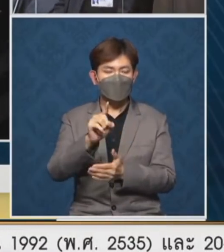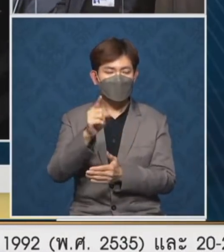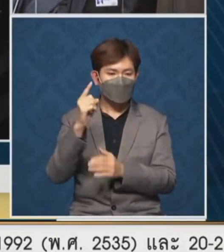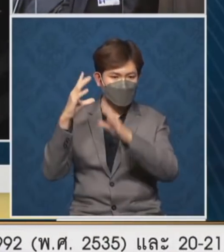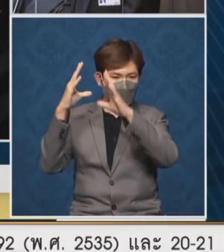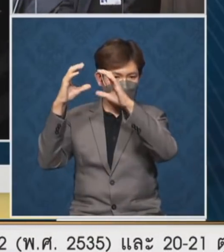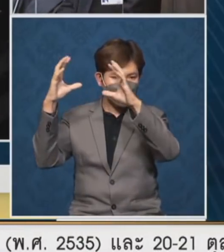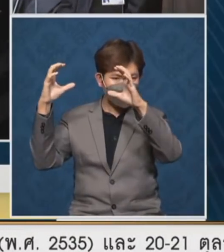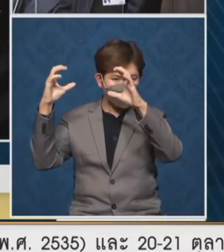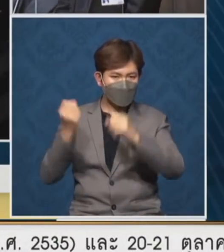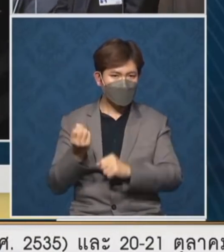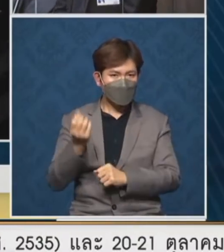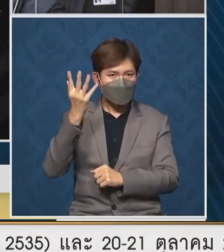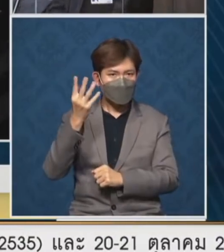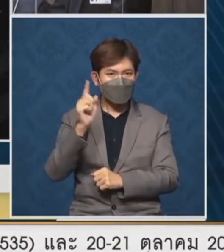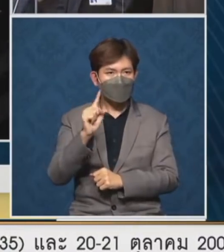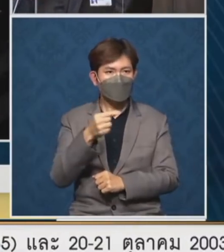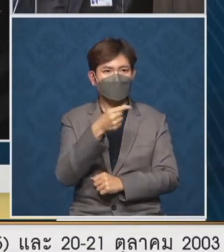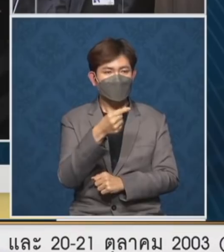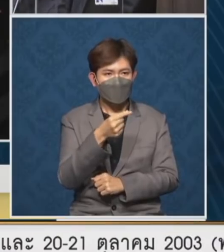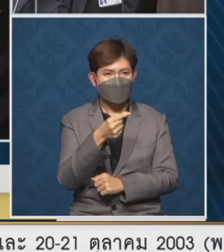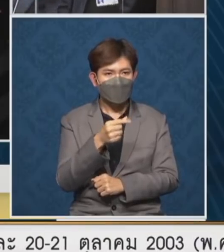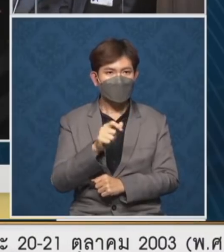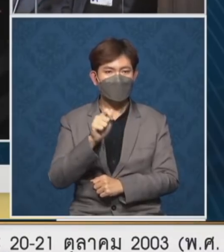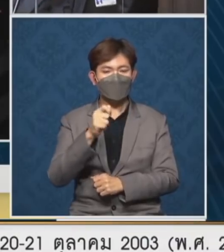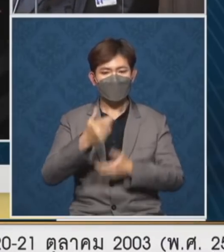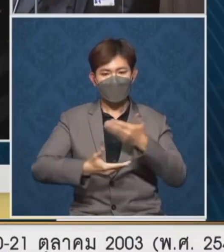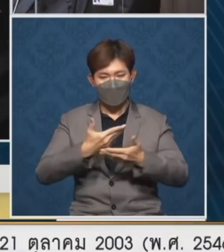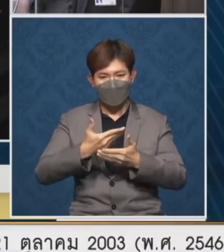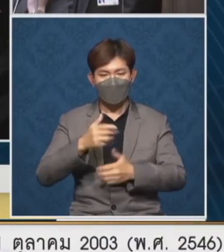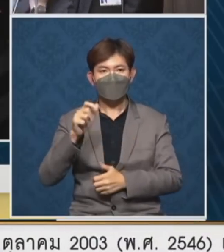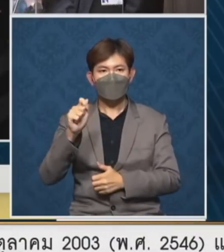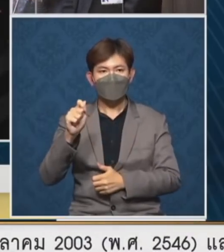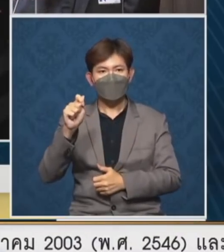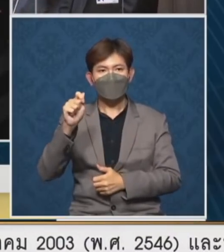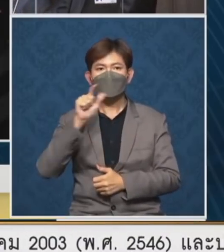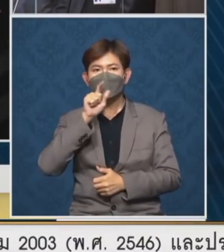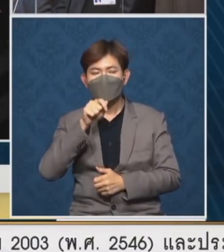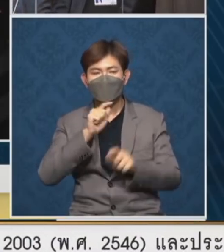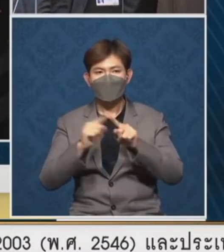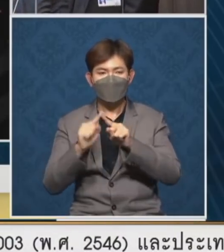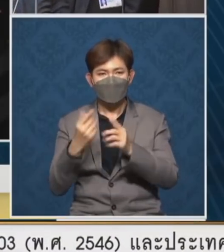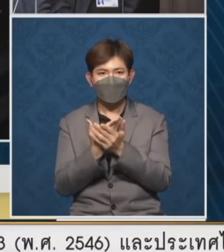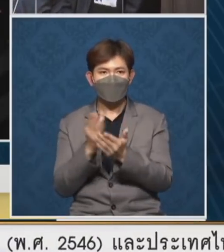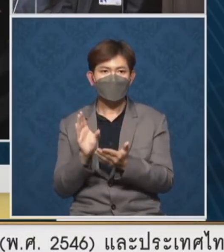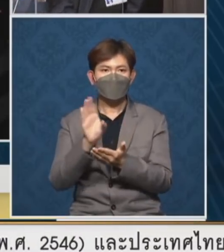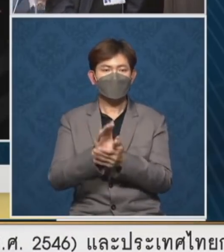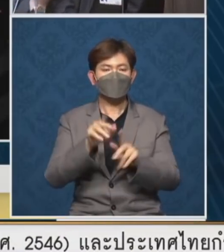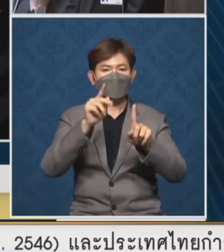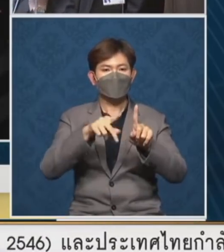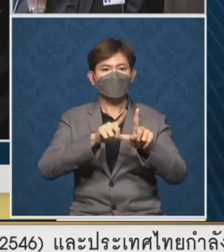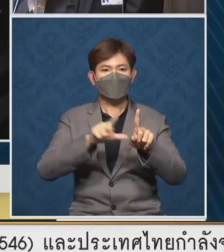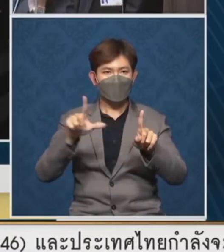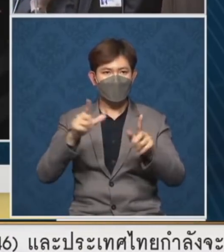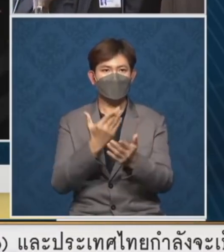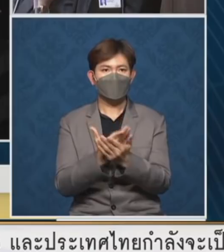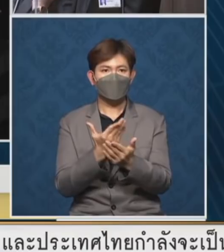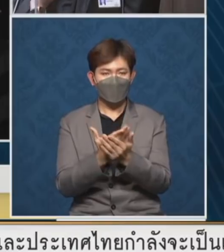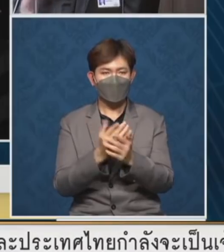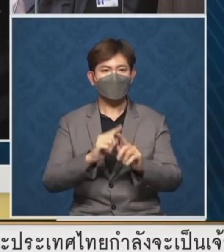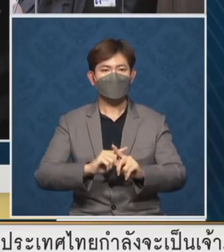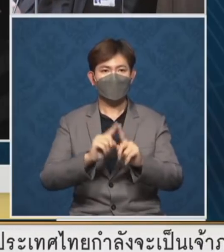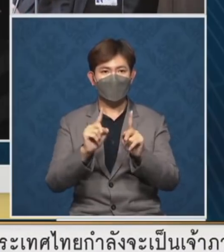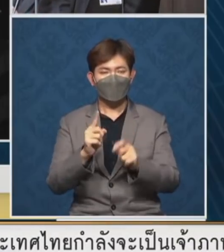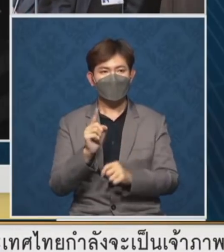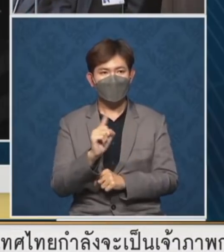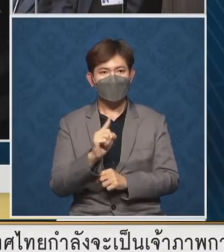Center โดยทั้ง Google Alibaba Amazon และ Microsoft ที่มีเม็ดเงินลงทุนรวมกันหลายพันล้านเหรียญครับสร้างแรงงานที่มีทัก